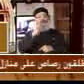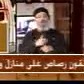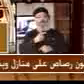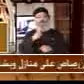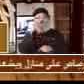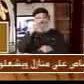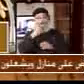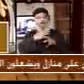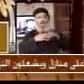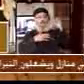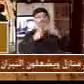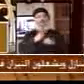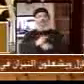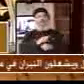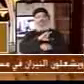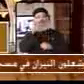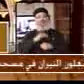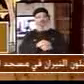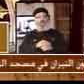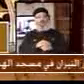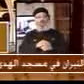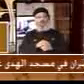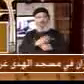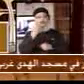الشياطين، ودي بنت الوالي.